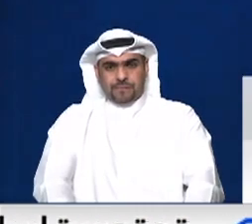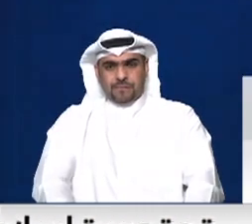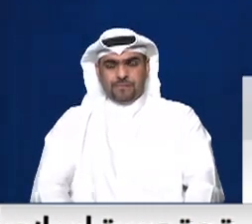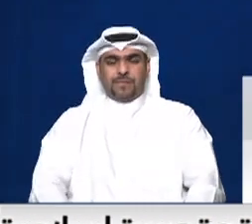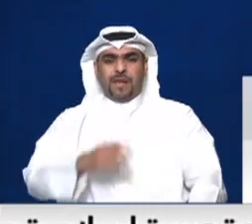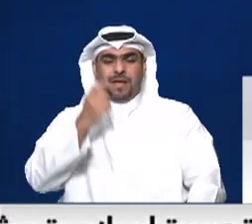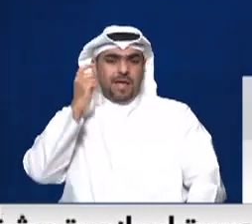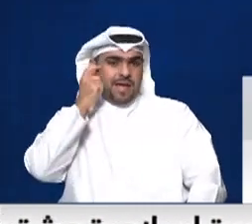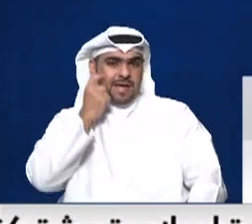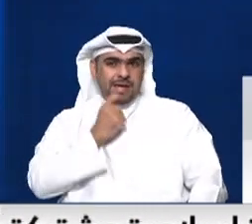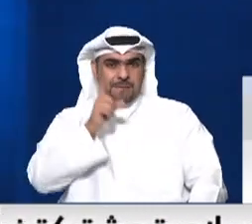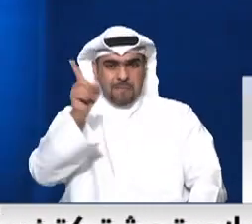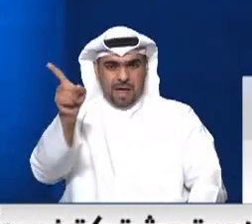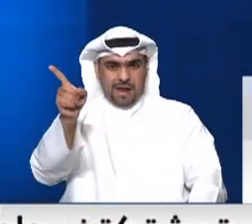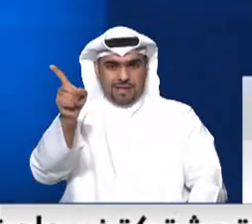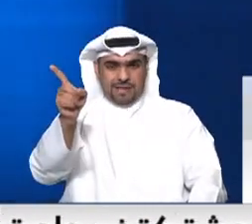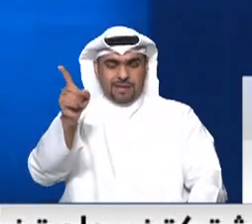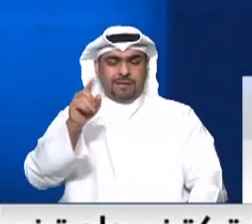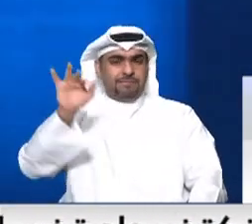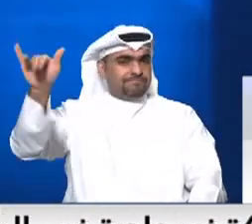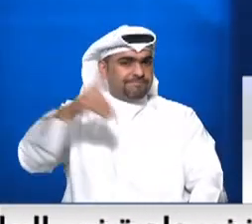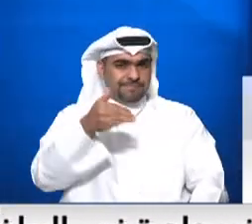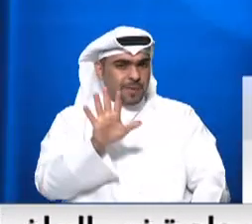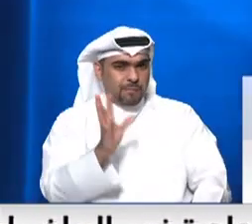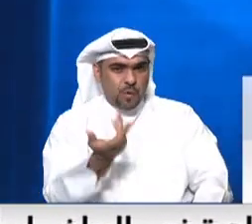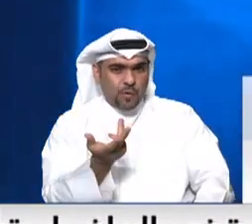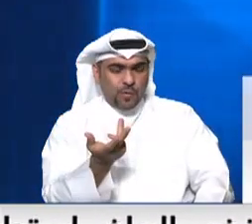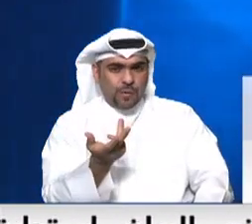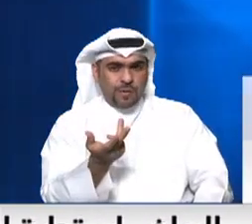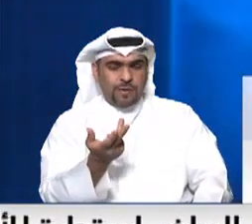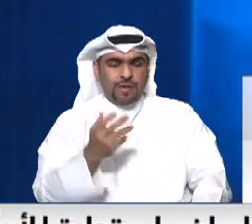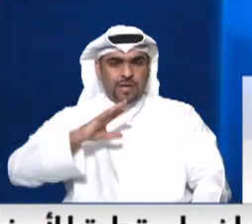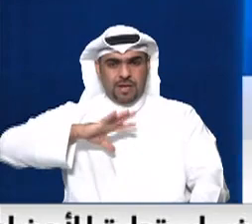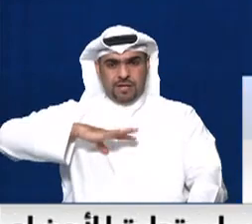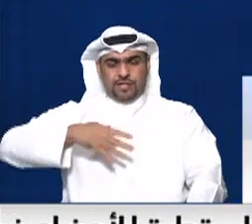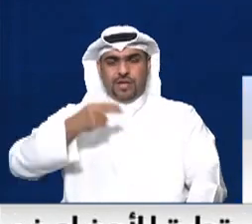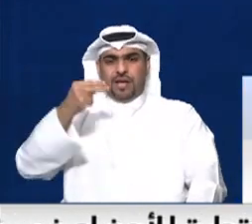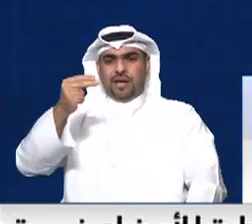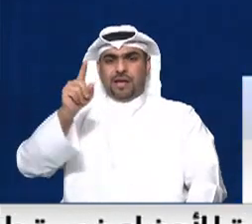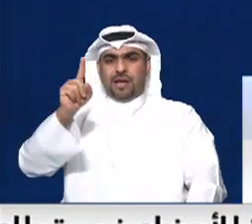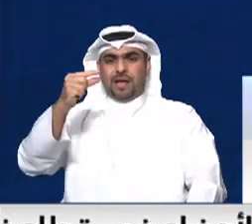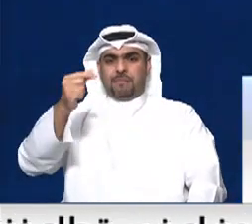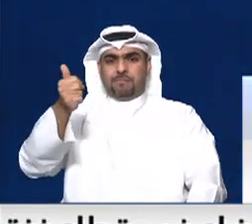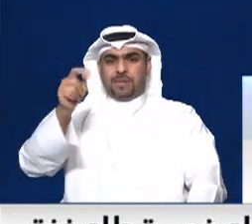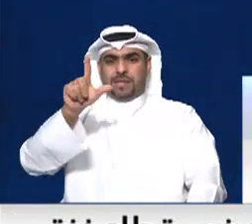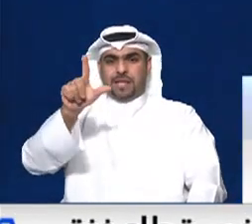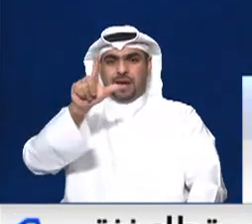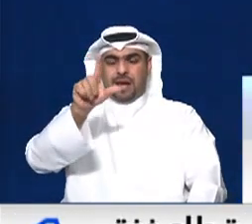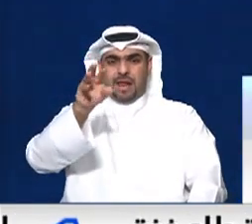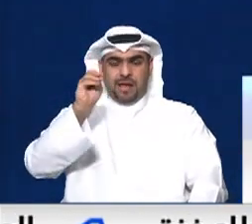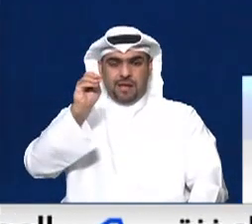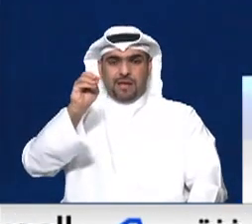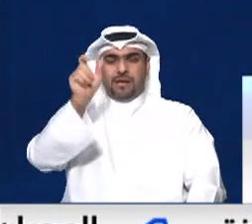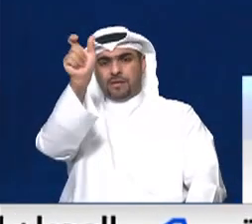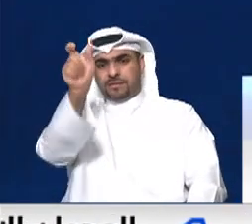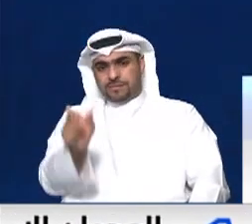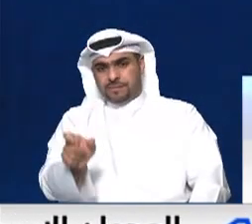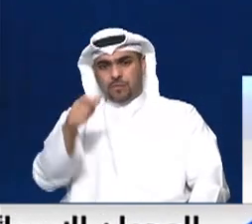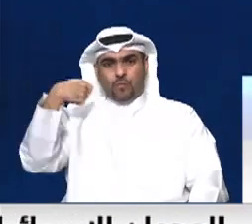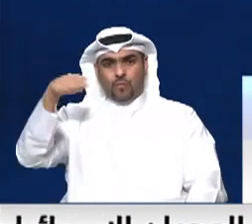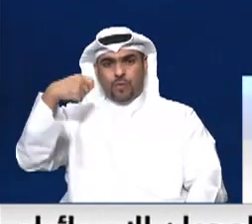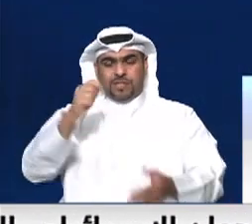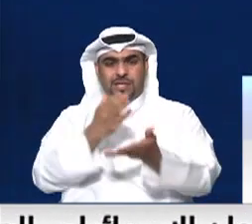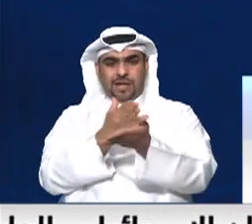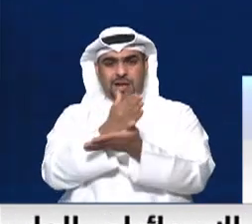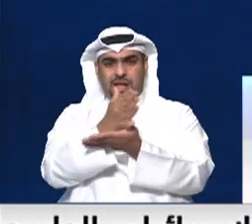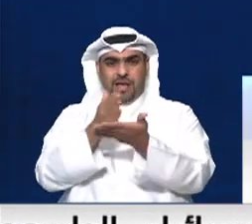جانب دولة الإمارات العربية المتحدة الشقيقة سمو الشيخ عبد الله بن زايد آل نهيان وزير الخارجية ومعالي